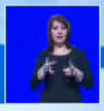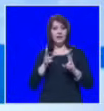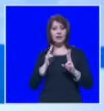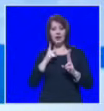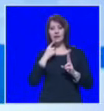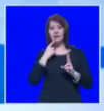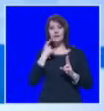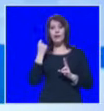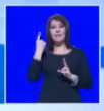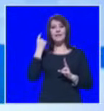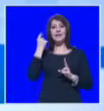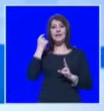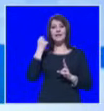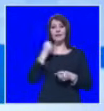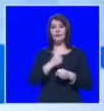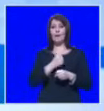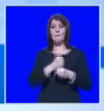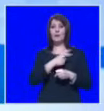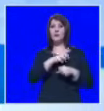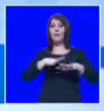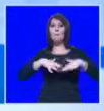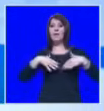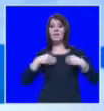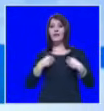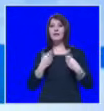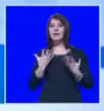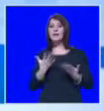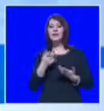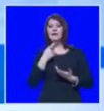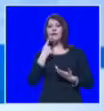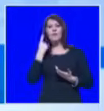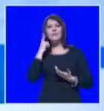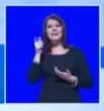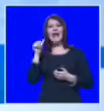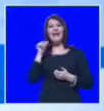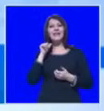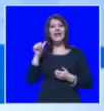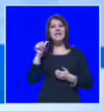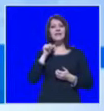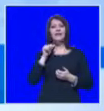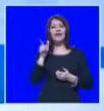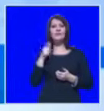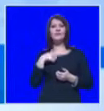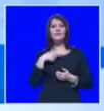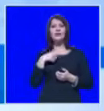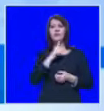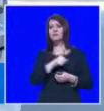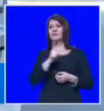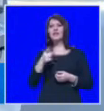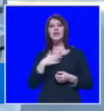номинацията за председателския пост на парламента и как разчитате думите на Атанас Атанасов, че за всеки има място под слънцето?